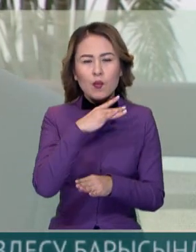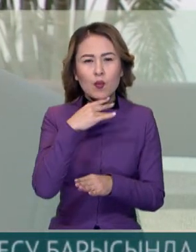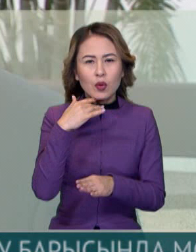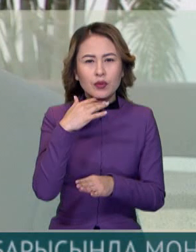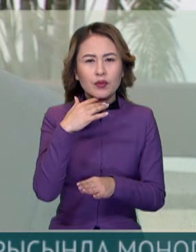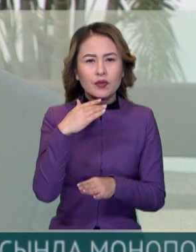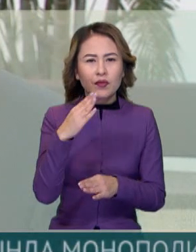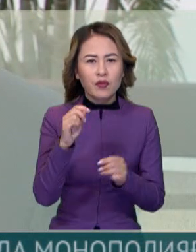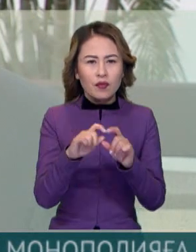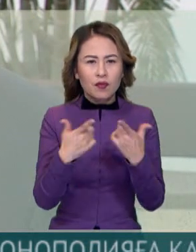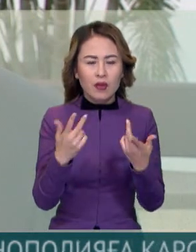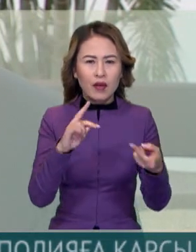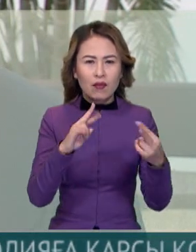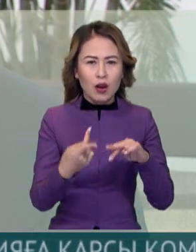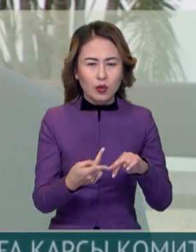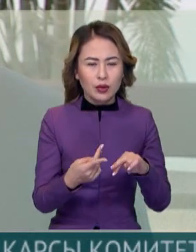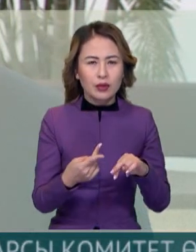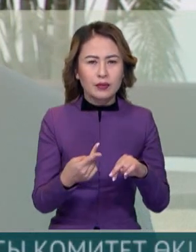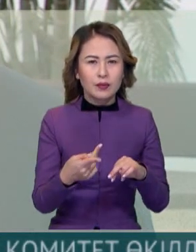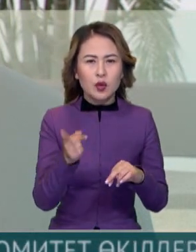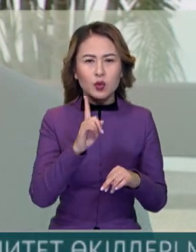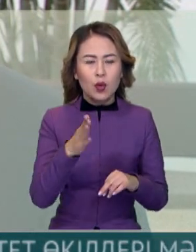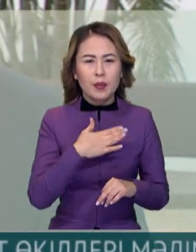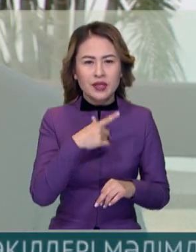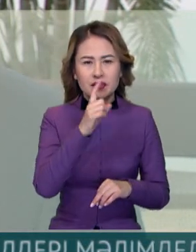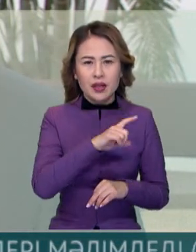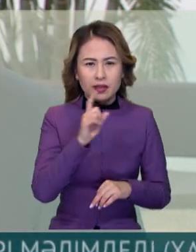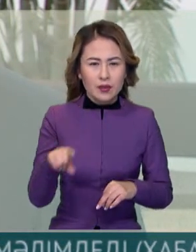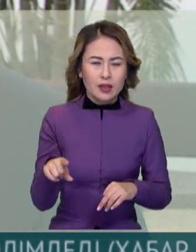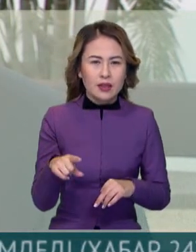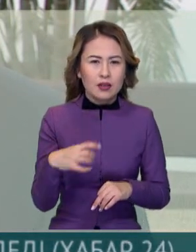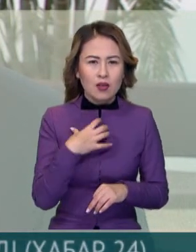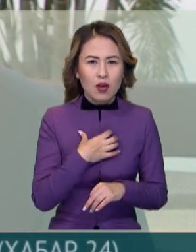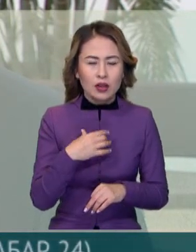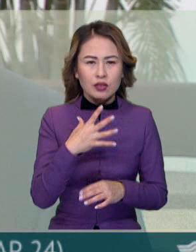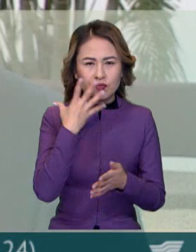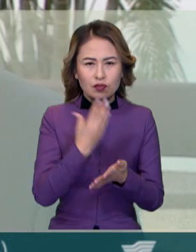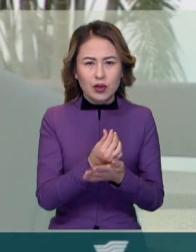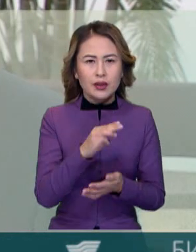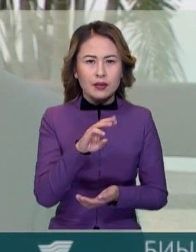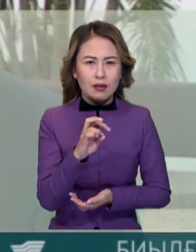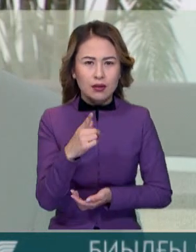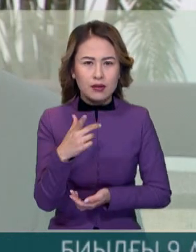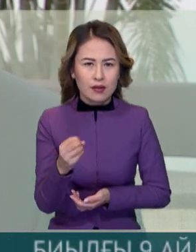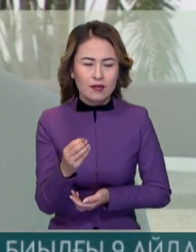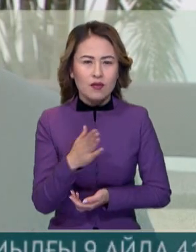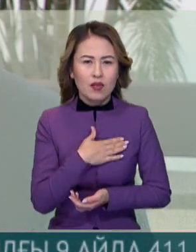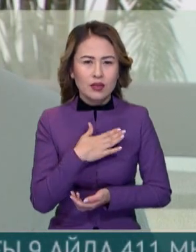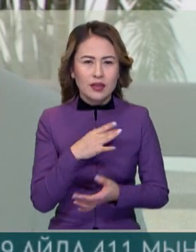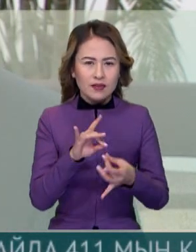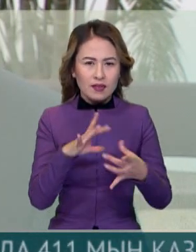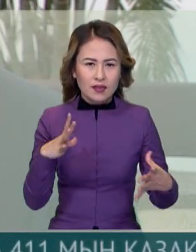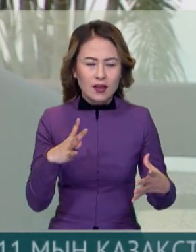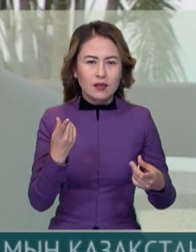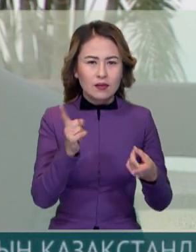осы ұлттық валютаны атайды. Яғни біздің азаматтар үшін 4 теңгеміз бұл біздің